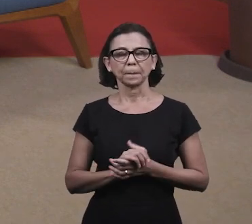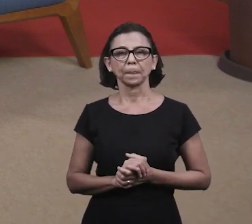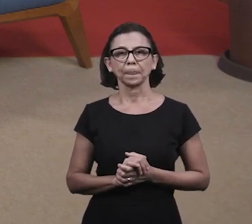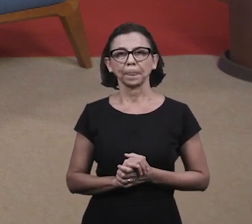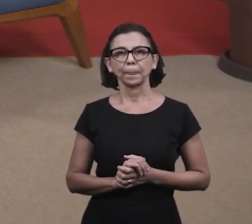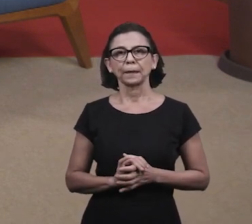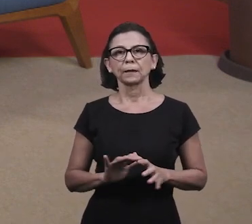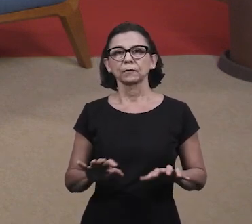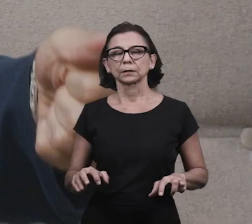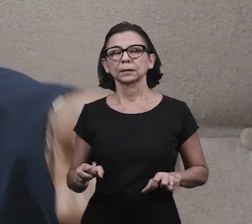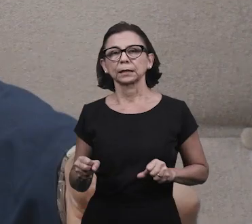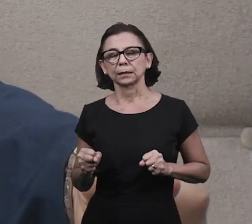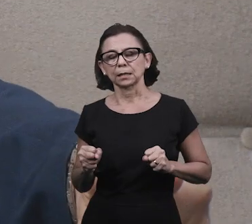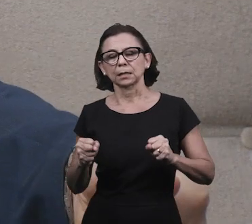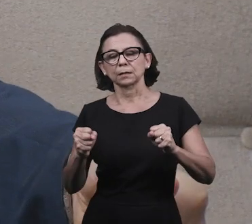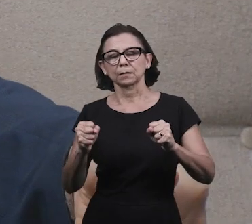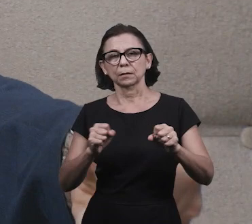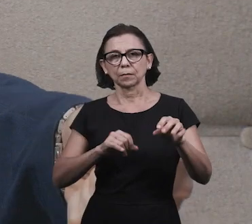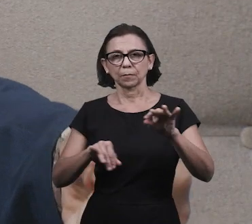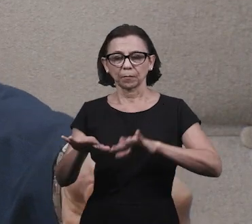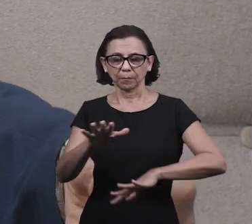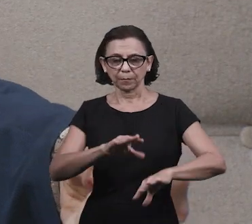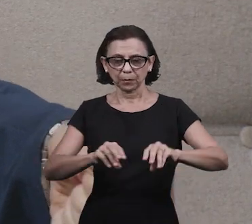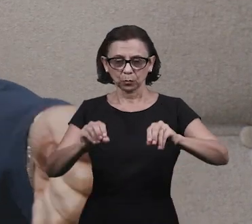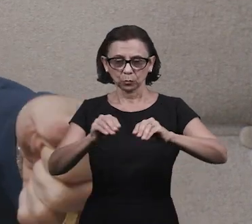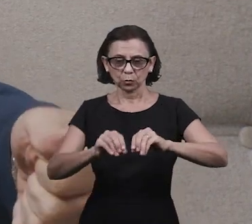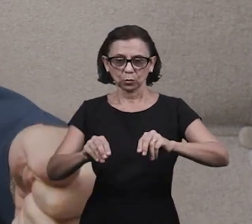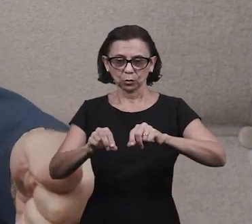tenir donc l'outil